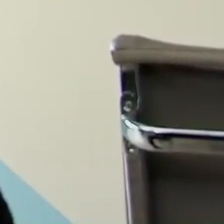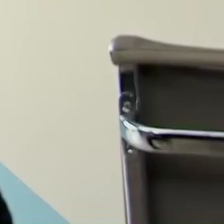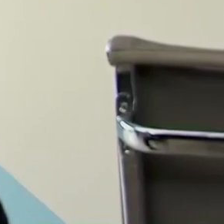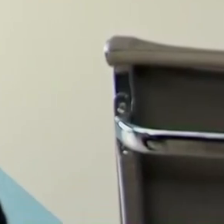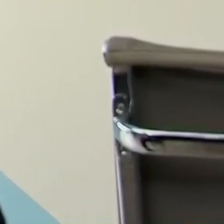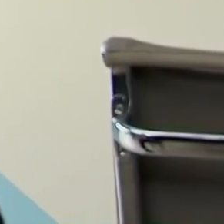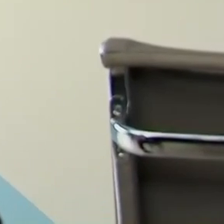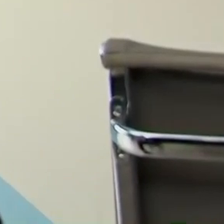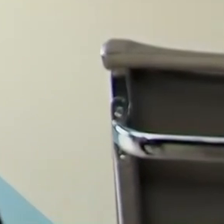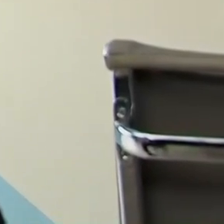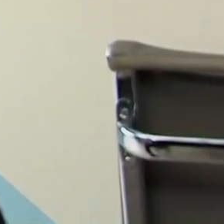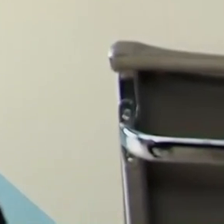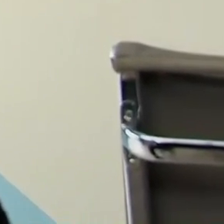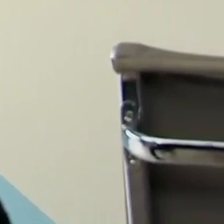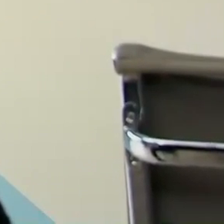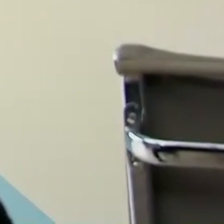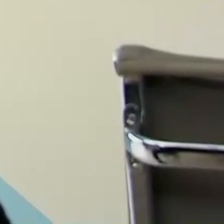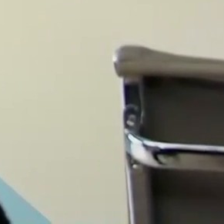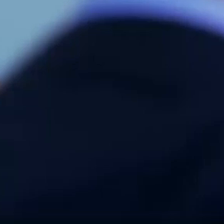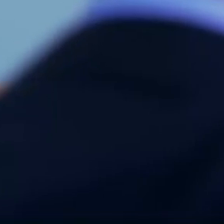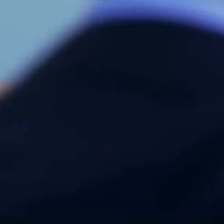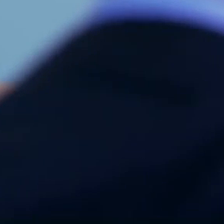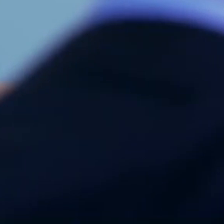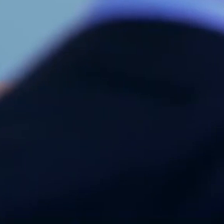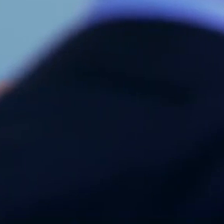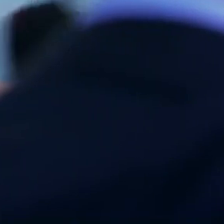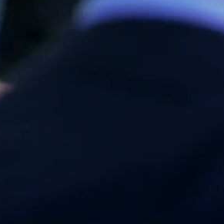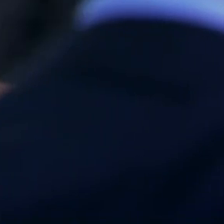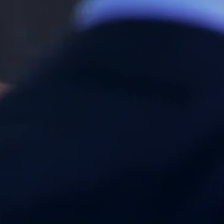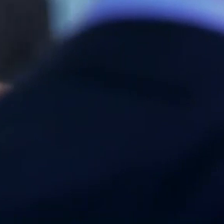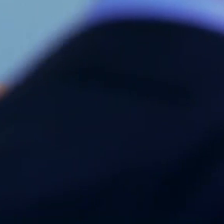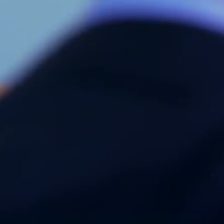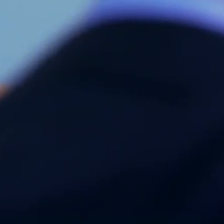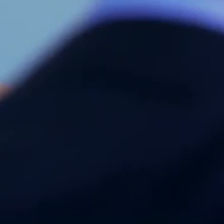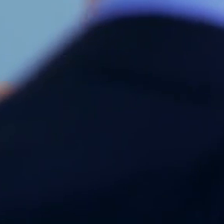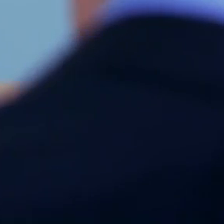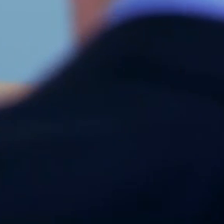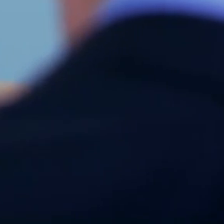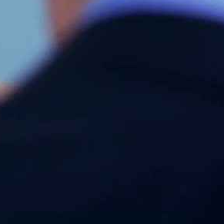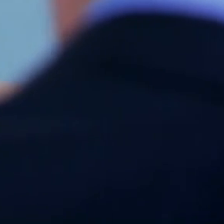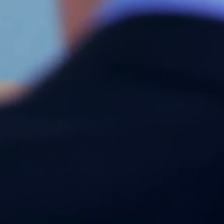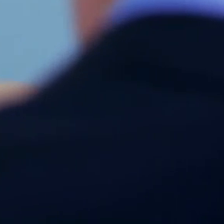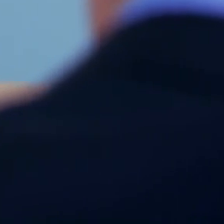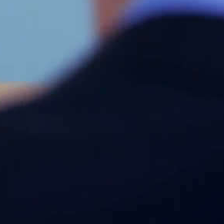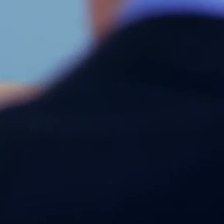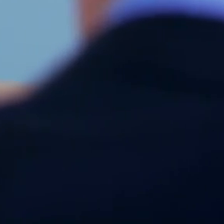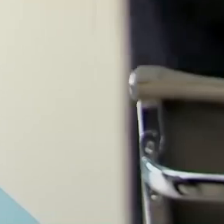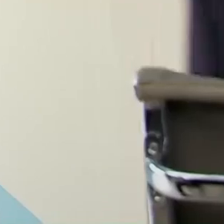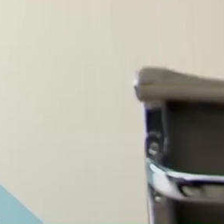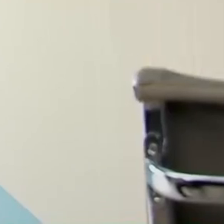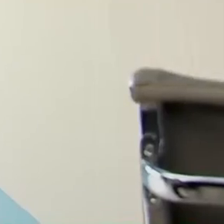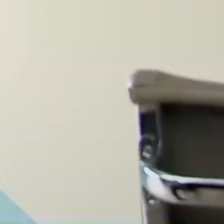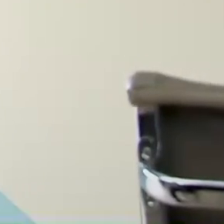bankanın bekleme salonunda oturmuş, çaktırmadan Nurhan'ı kesiyor. Nurhan müşterisini gönderdikten sonra tekrar numaratöre